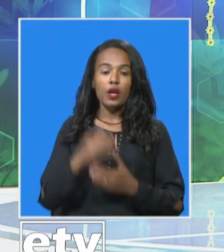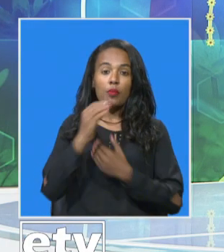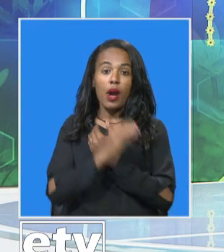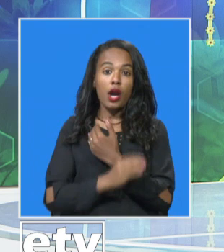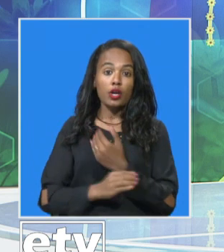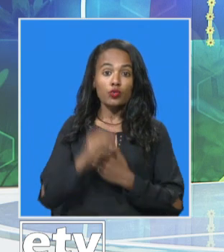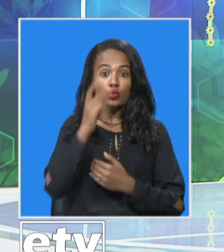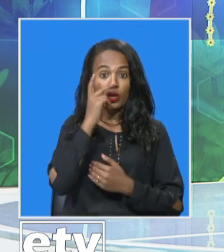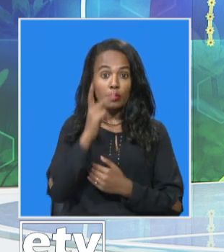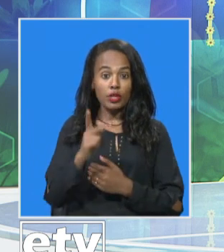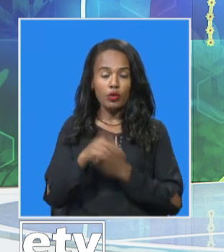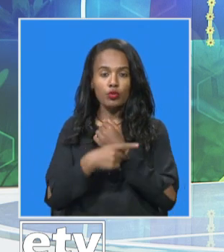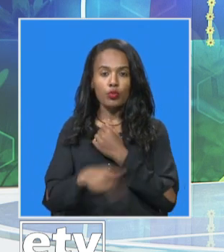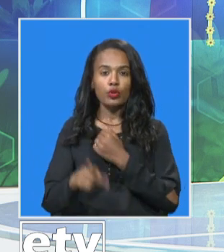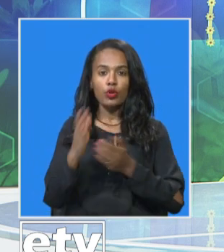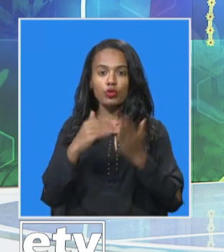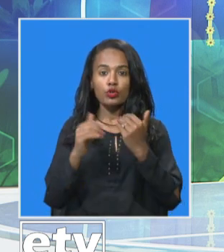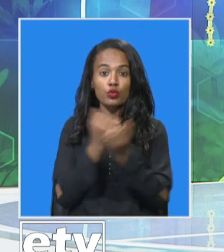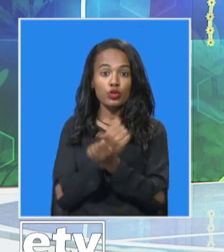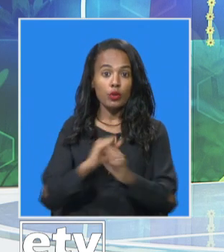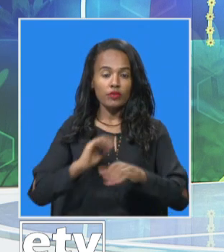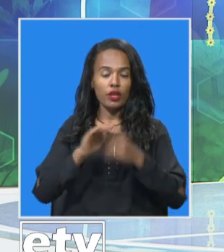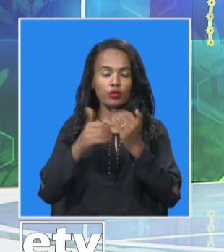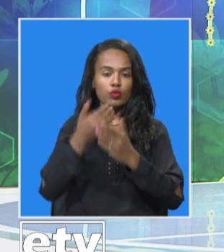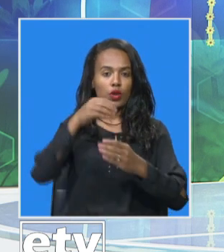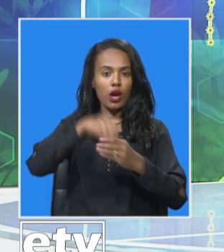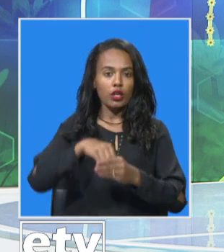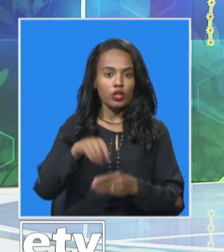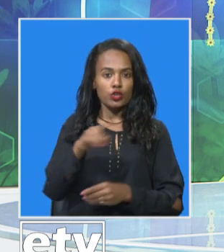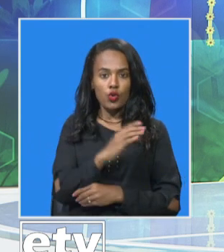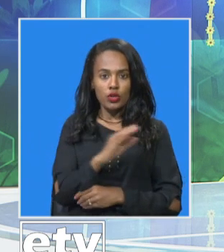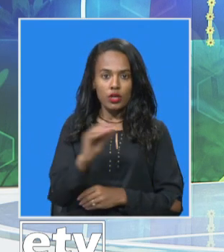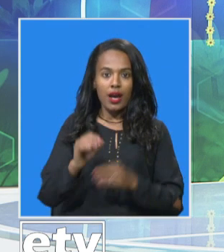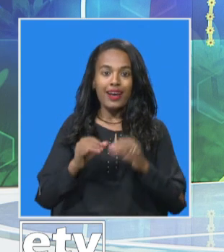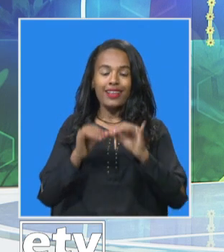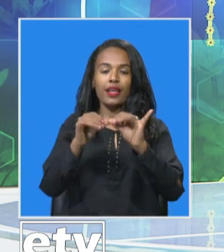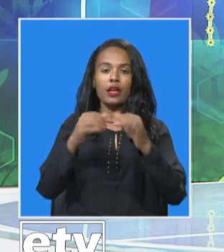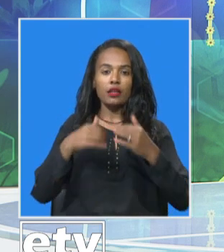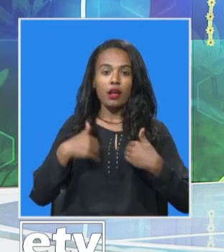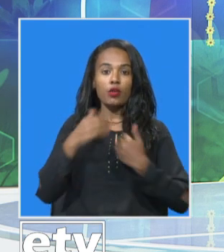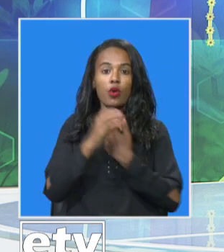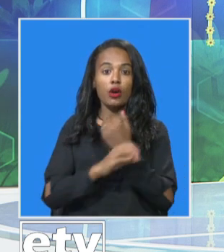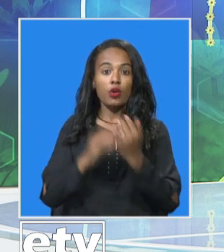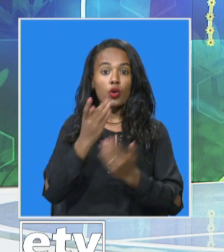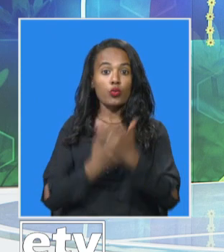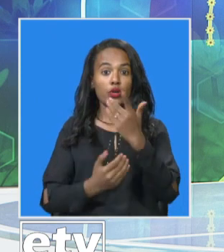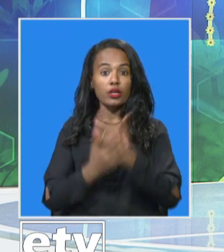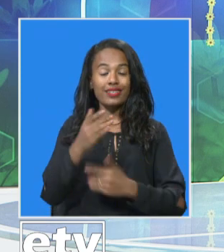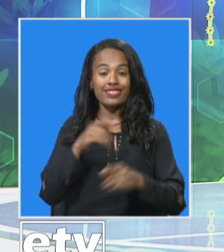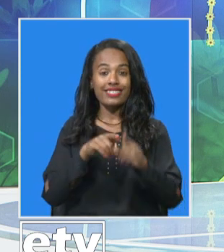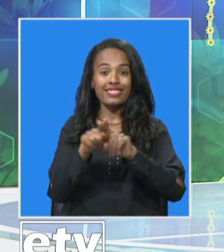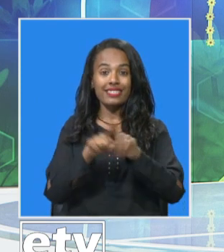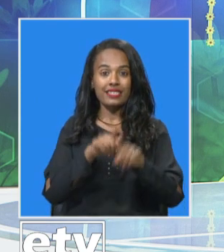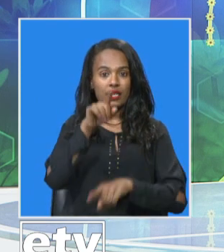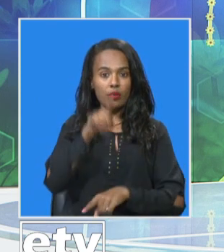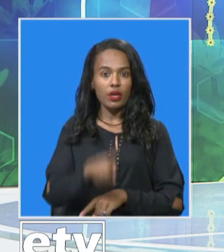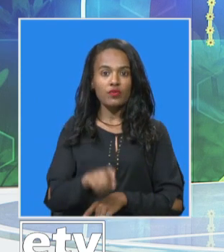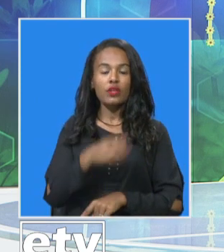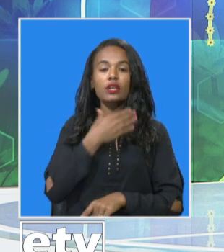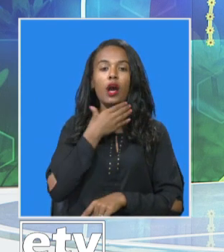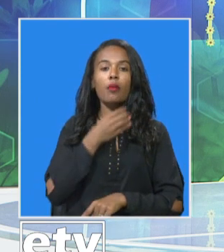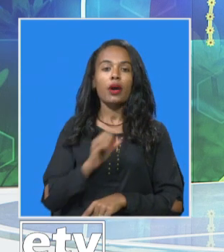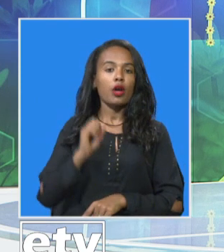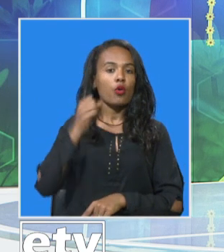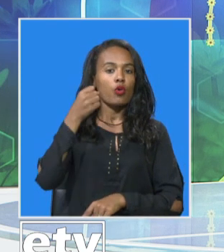በሀገሪቱ የሚታዩትን ፖለቲካዊ ችግሮች ለመፍታት ሁሉን አካታች የሆነና ቀጣይነት ያለው ሀገራዊ ውይይትና ድርድር እንደሚያስፈልግ